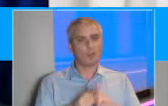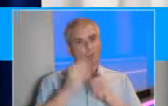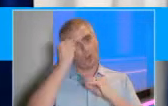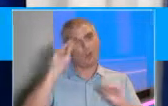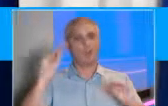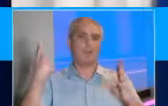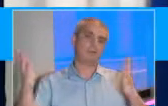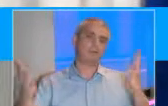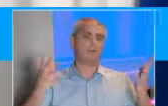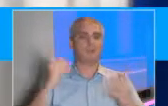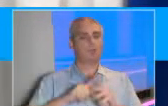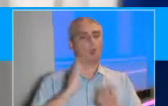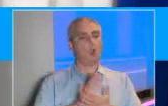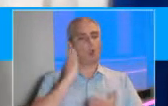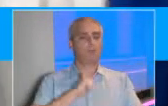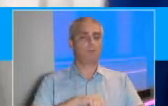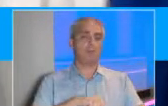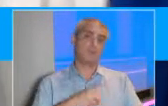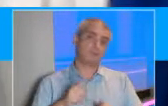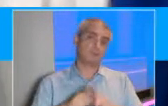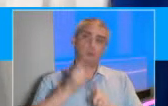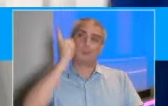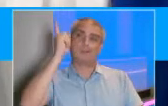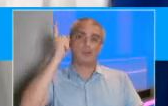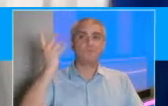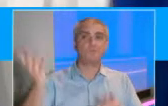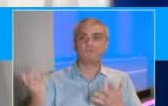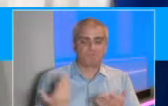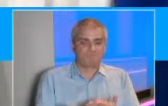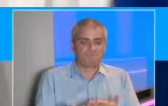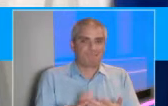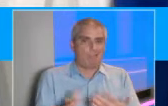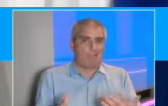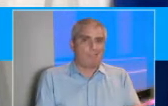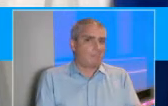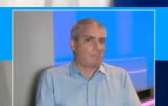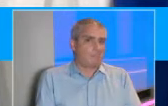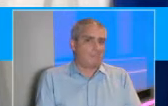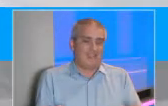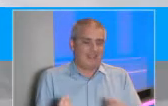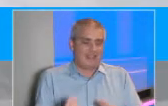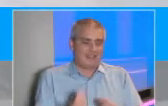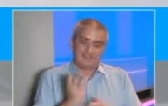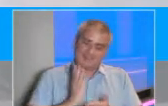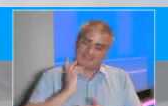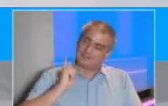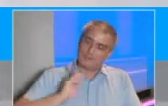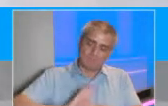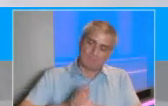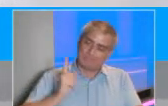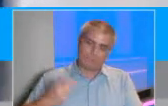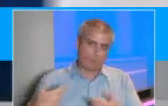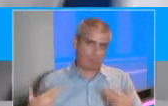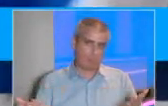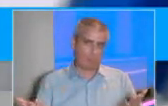הודעה סלש אולטימטום, סוג של איום כזה שאין בו, אין בגינו איזשהו סנקציות באיום